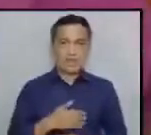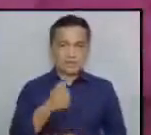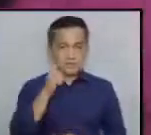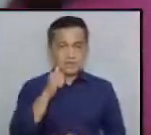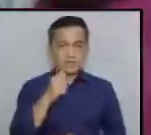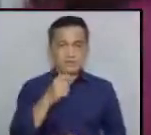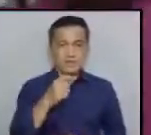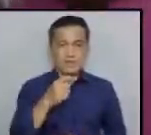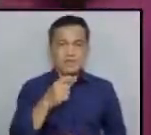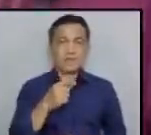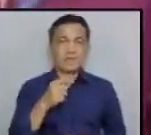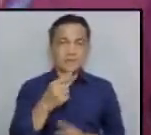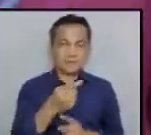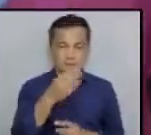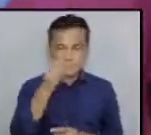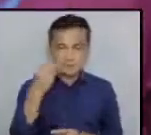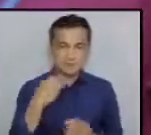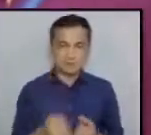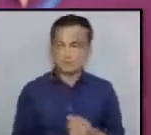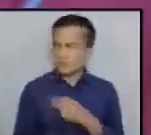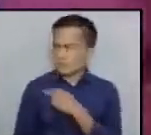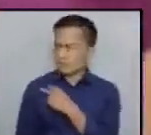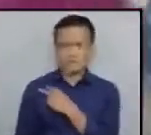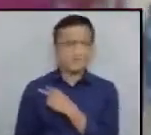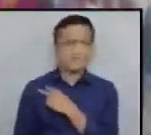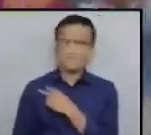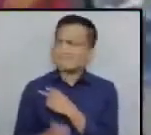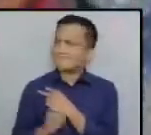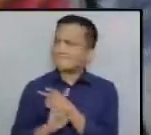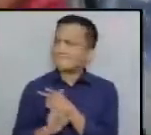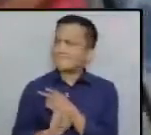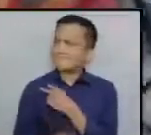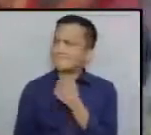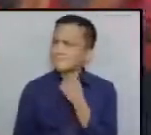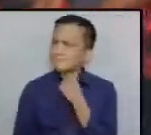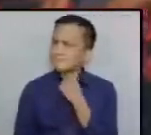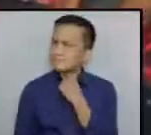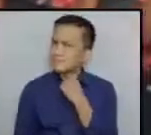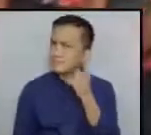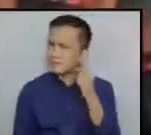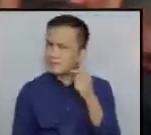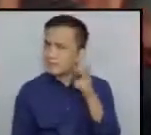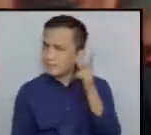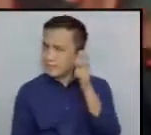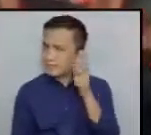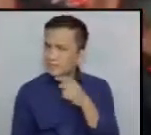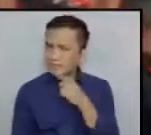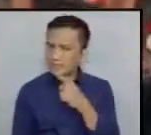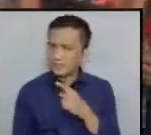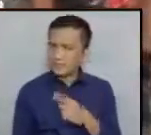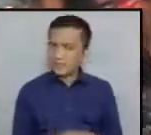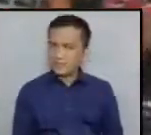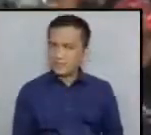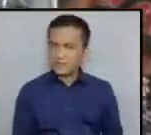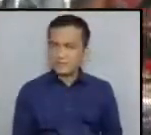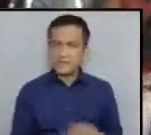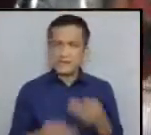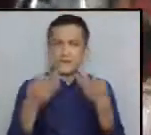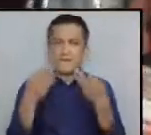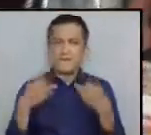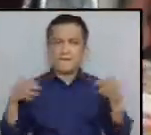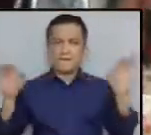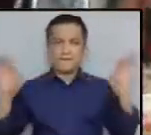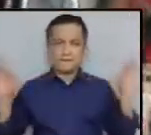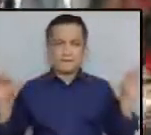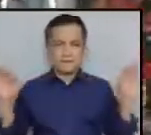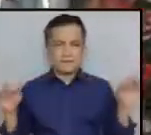yeah. Ano dong nalikod natin, Miss Beth? Anong ginagawa natin? Balita ko, meron tayong tinatawag na Fairy God natin to, part 3